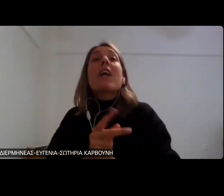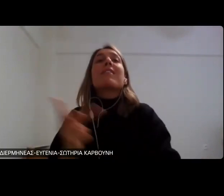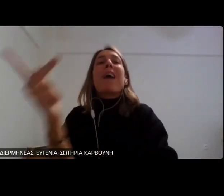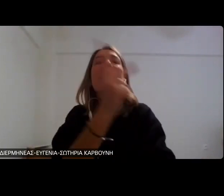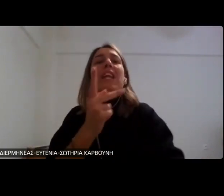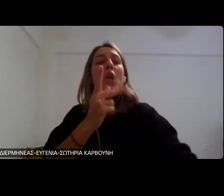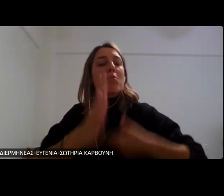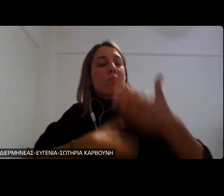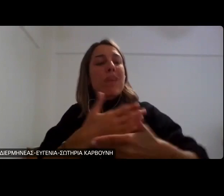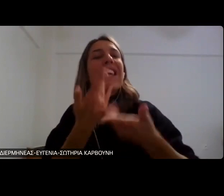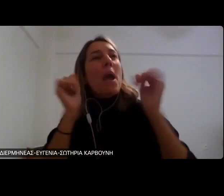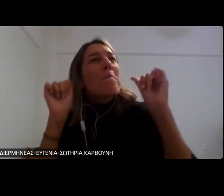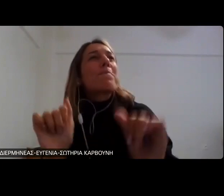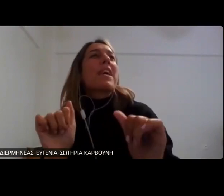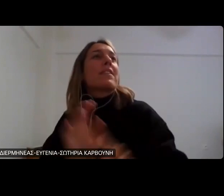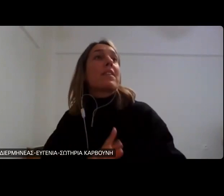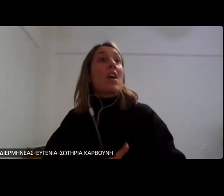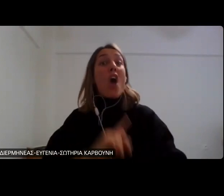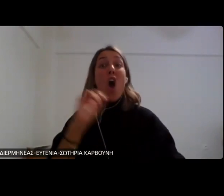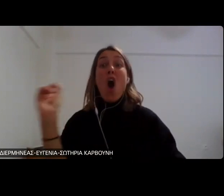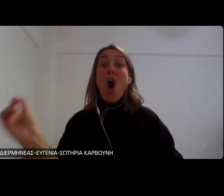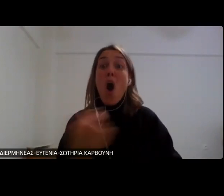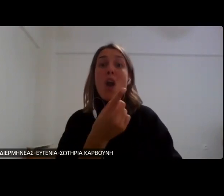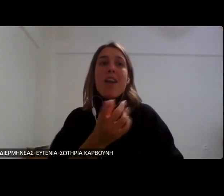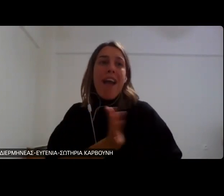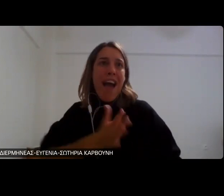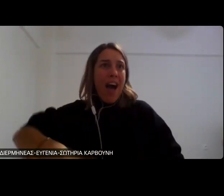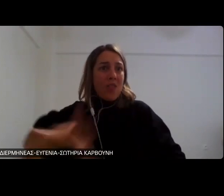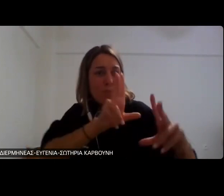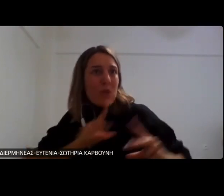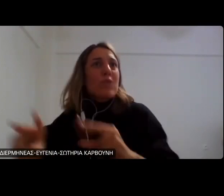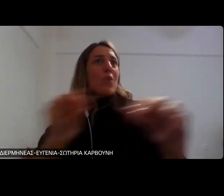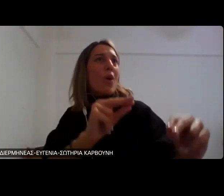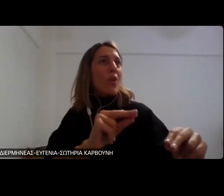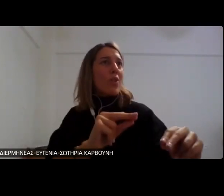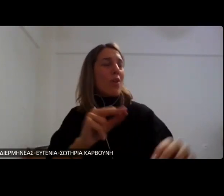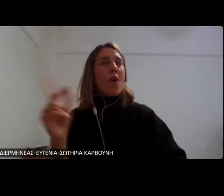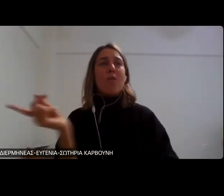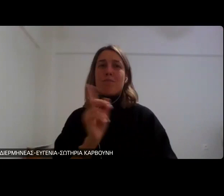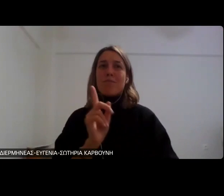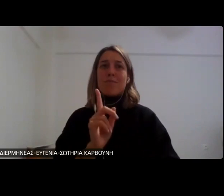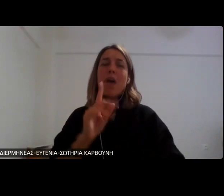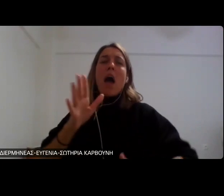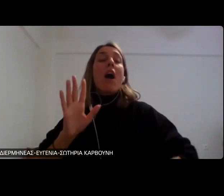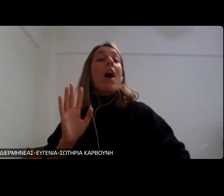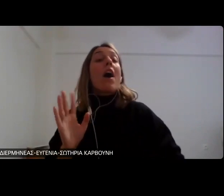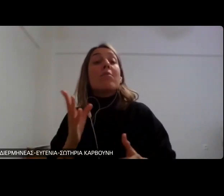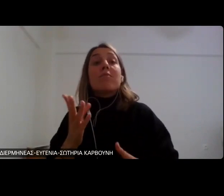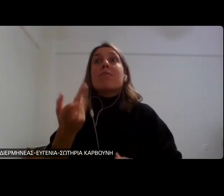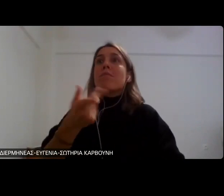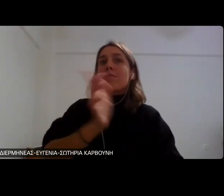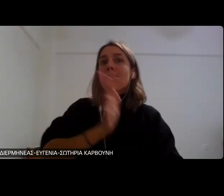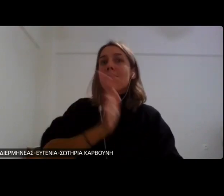καταπιέσεων. Δεν αξίζουν όλες οι άνθρωποι το ίδιο, άσχετα το τι επιθυμούμε ή πρεσβεύουμε. Αξίζουν μόνο σε όσες αναγνωρίζει την ταμπέλα